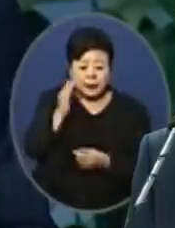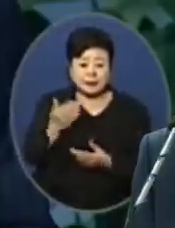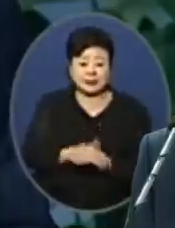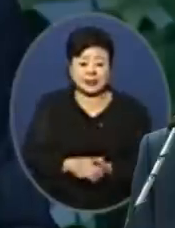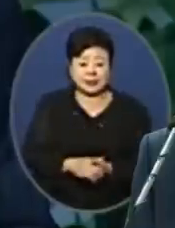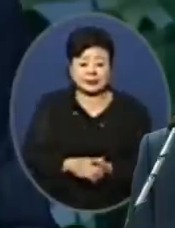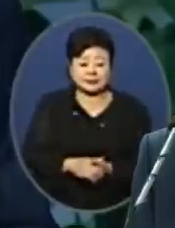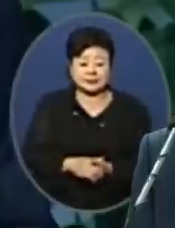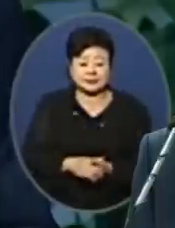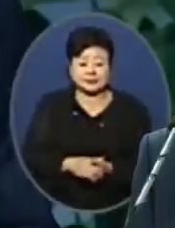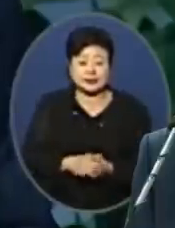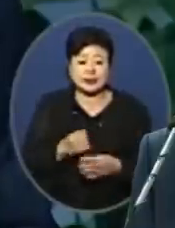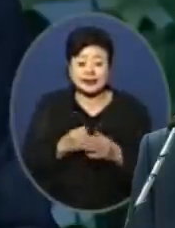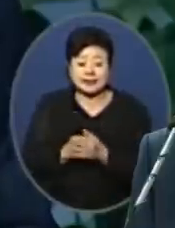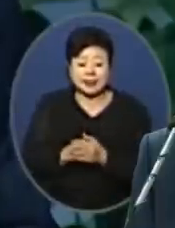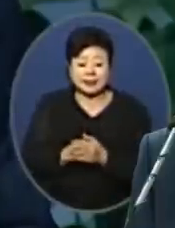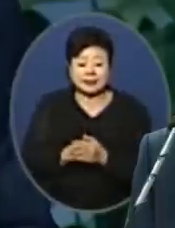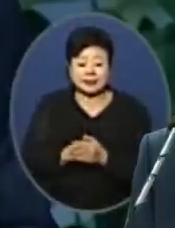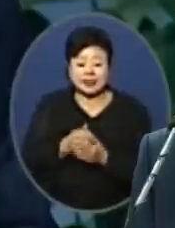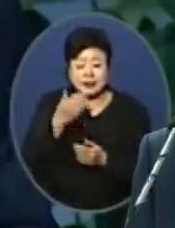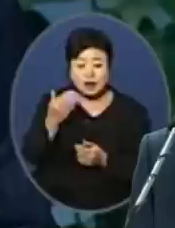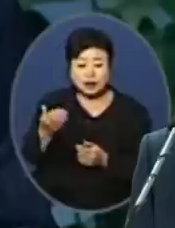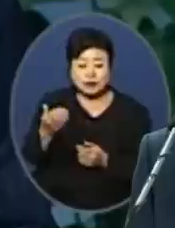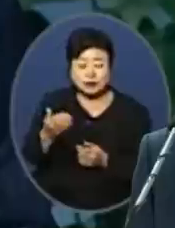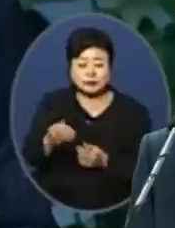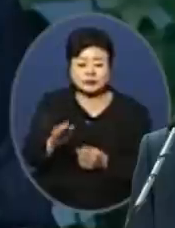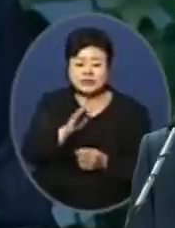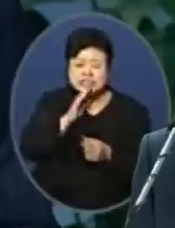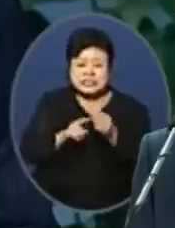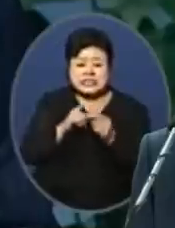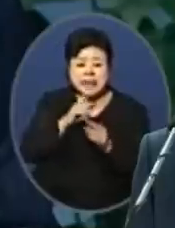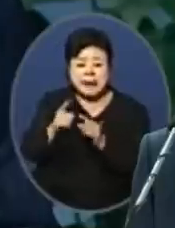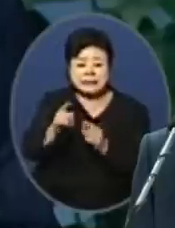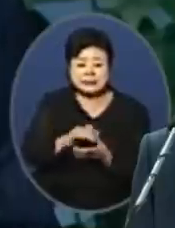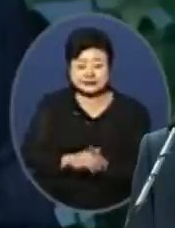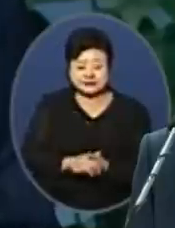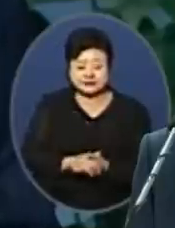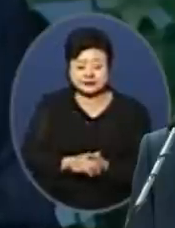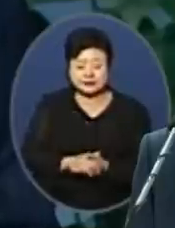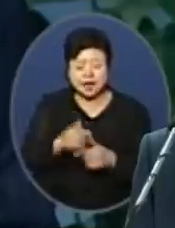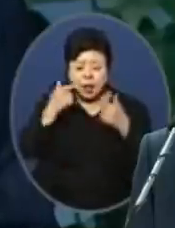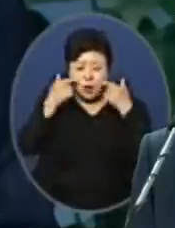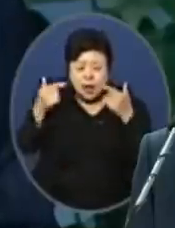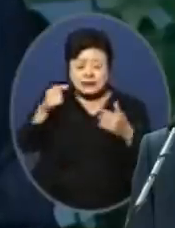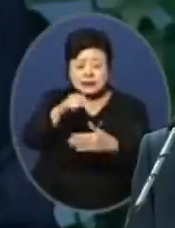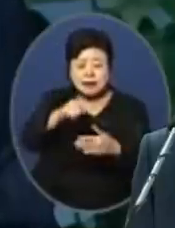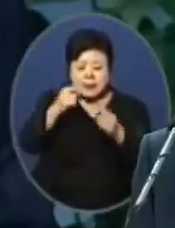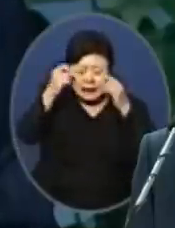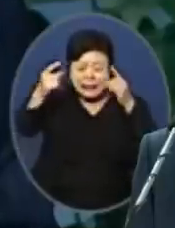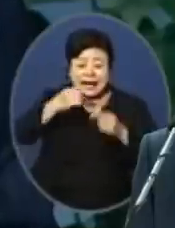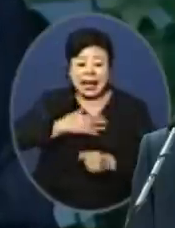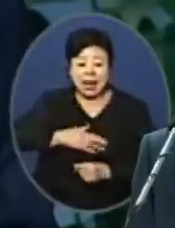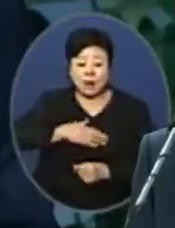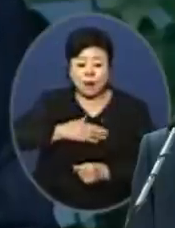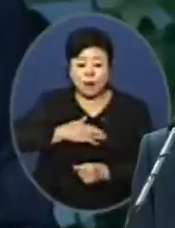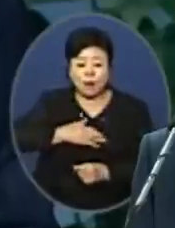것입니다. 그러므로 여러분은 이 진리의 말씀을 확실히 마음에 깨달아